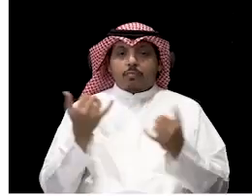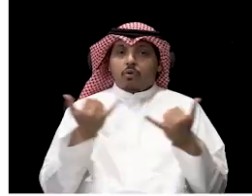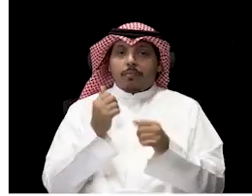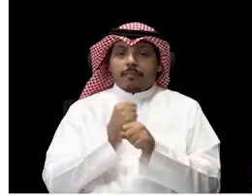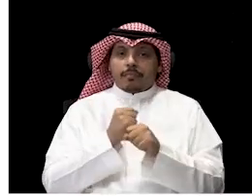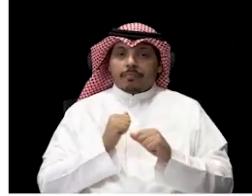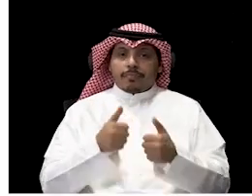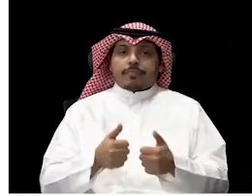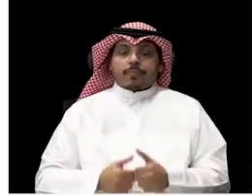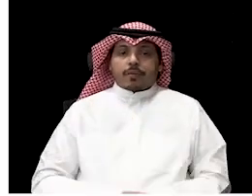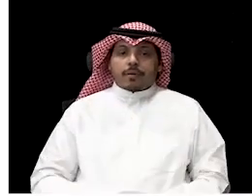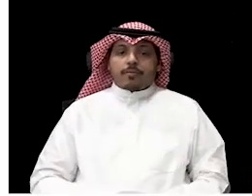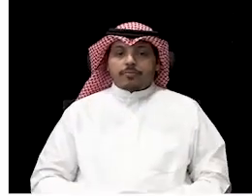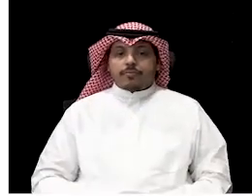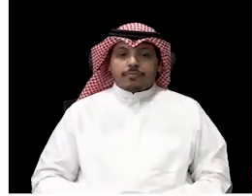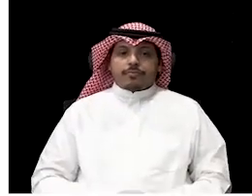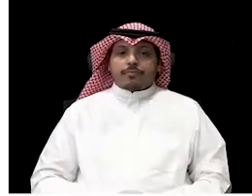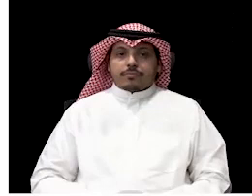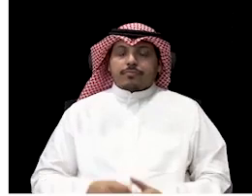لماذا العمل مهم؟